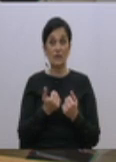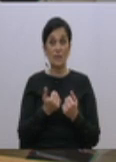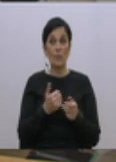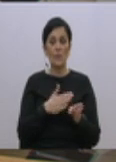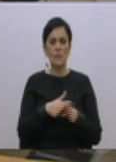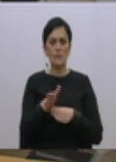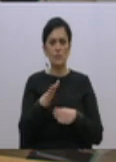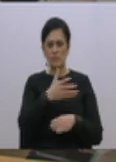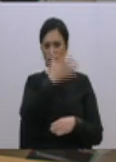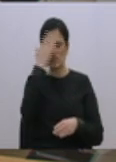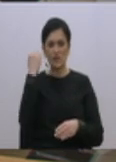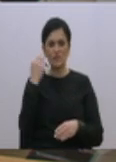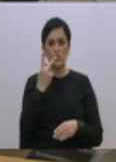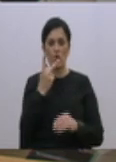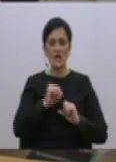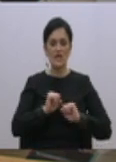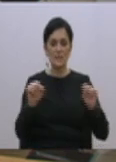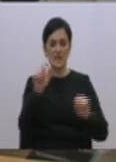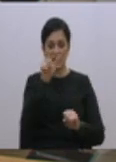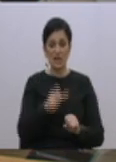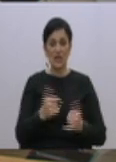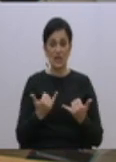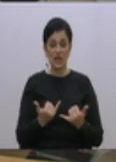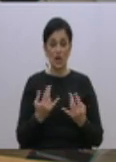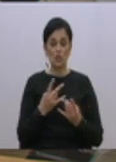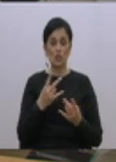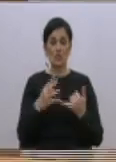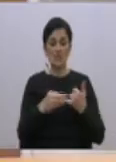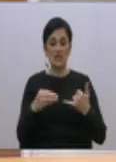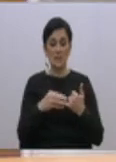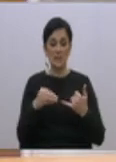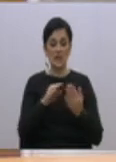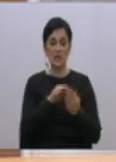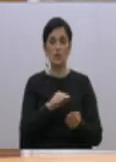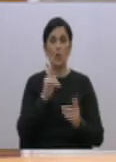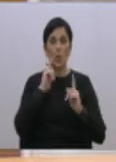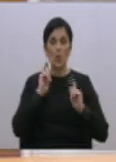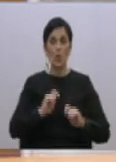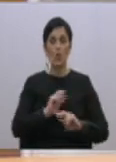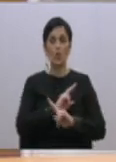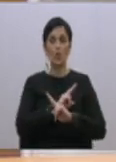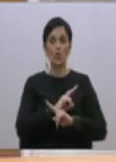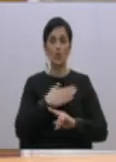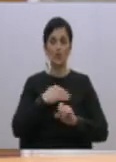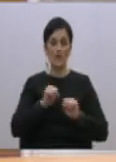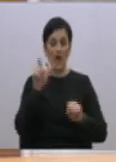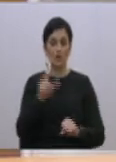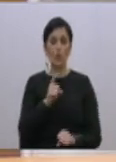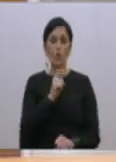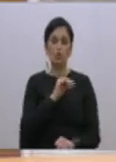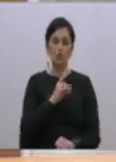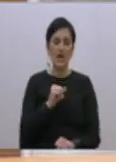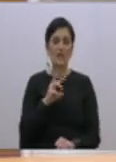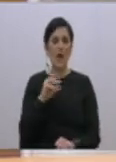სრულად გადააუწყდათ ის ორი გმირი ადამიანი, რომელიც დღეს უნდა მივაბაროთ მიწას უკრაინაში გარდაცვლილ ჩვენი გმირები დავით ფუჩუკიანი და